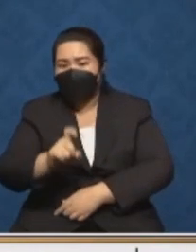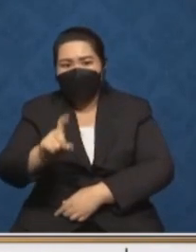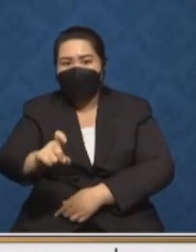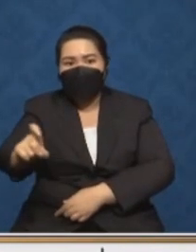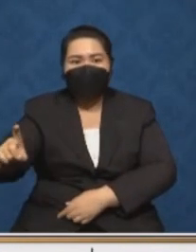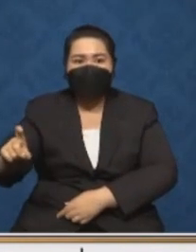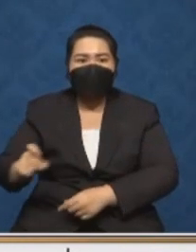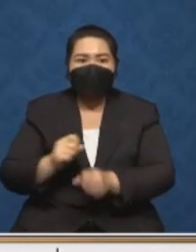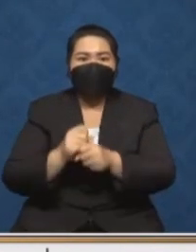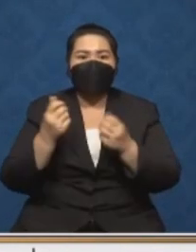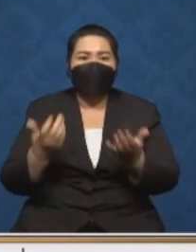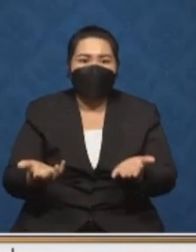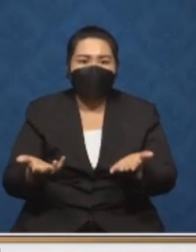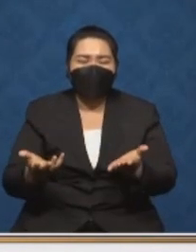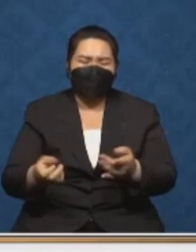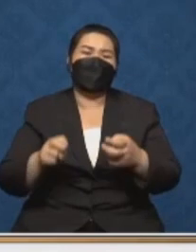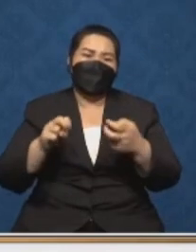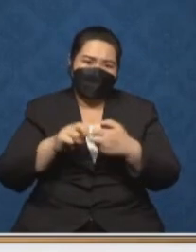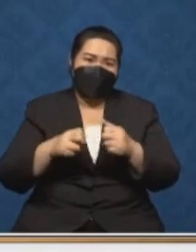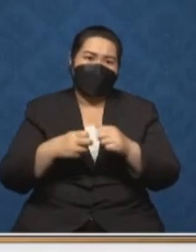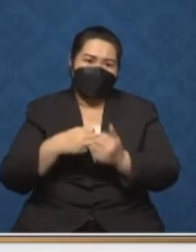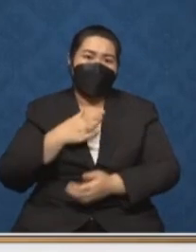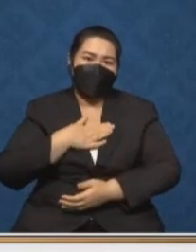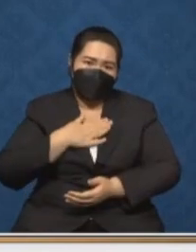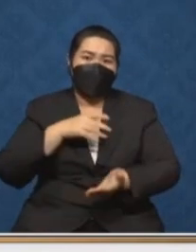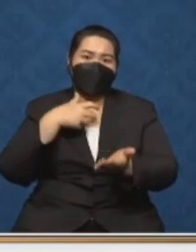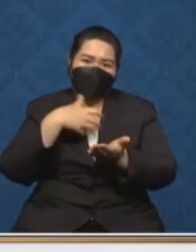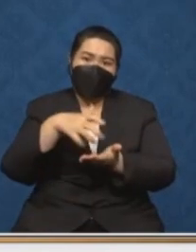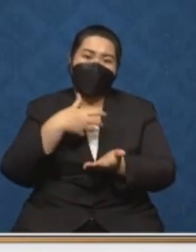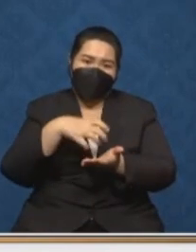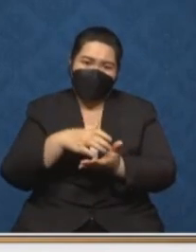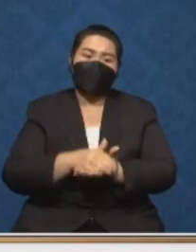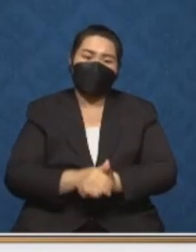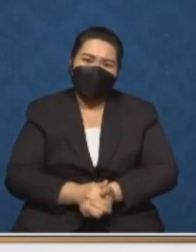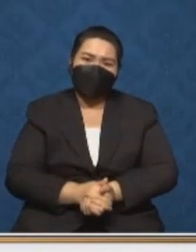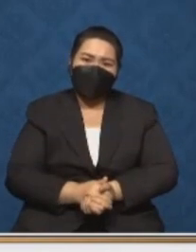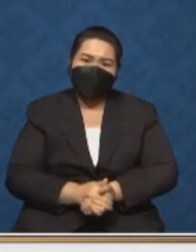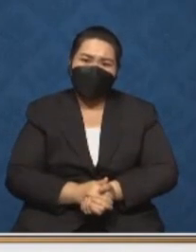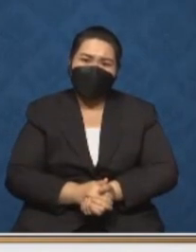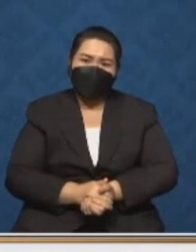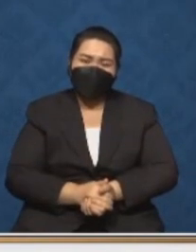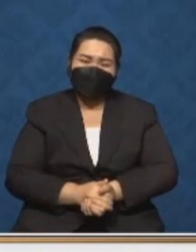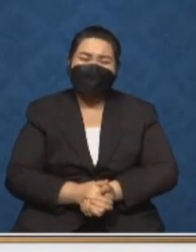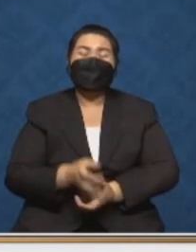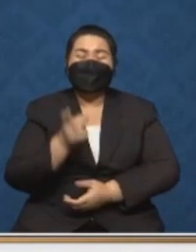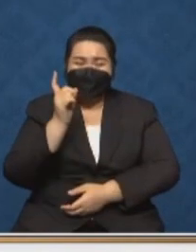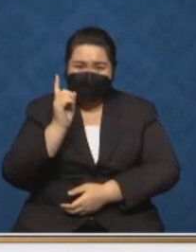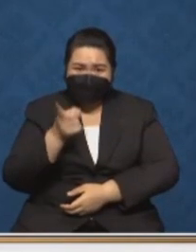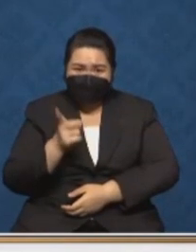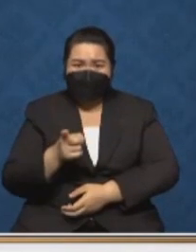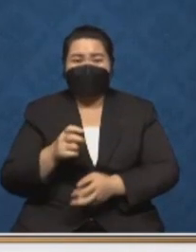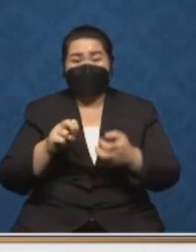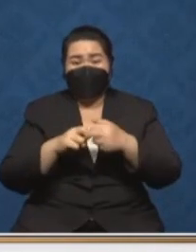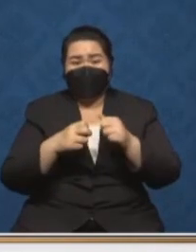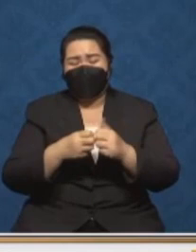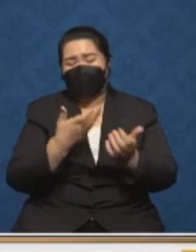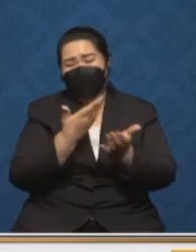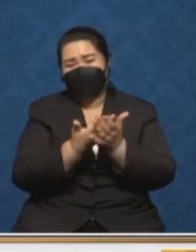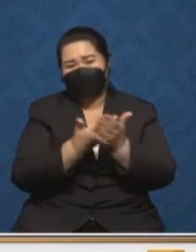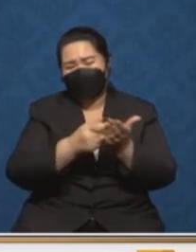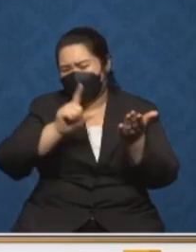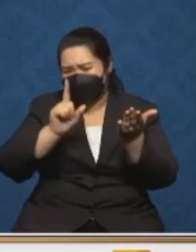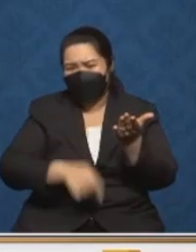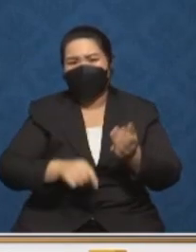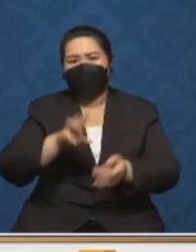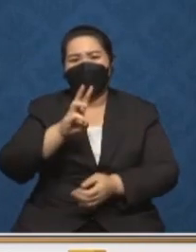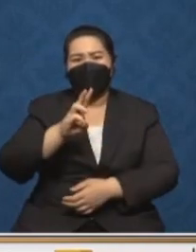ี่คือเป็ปัญหา ที่ผมต้องมาพูดในสภาแล้วเป็อัตตาที่ต่ำทผมว่านี่ 6,000 ถ 20,000 นี่